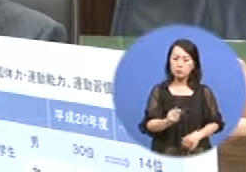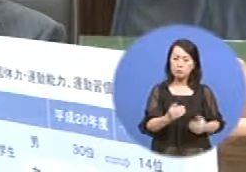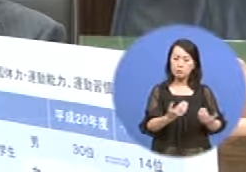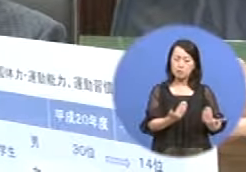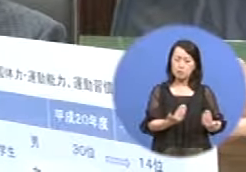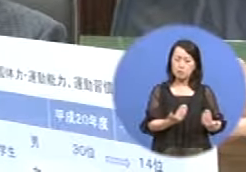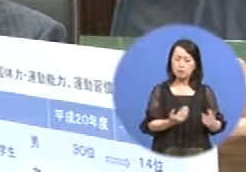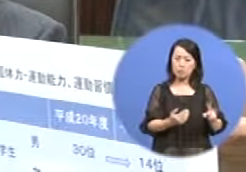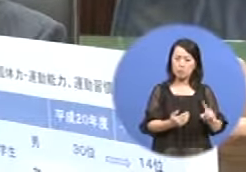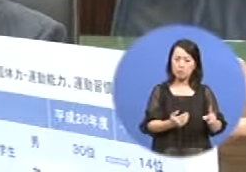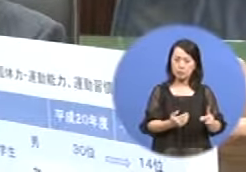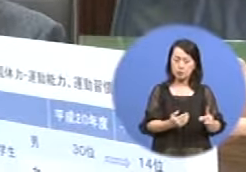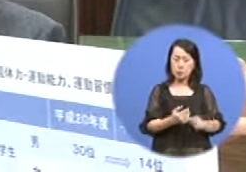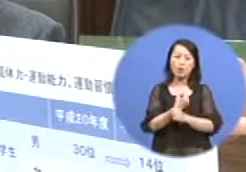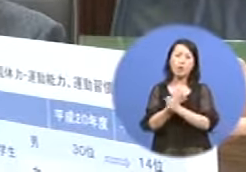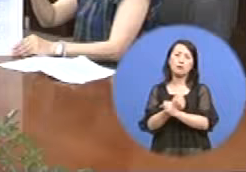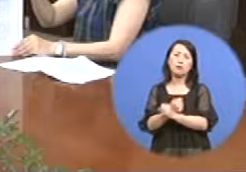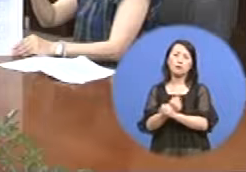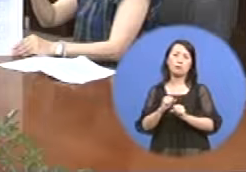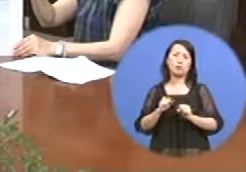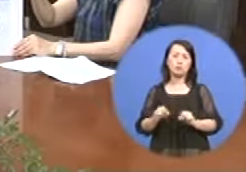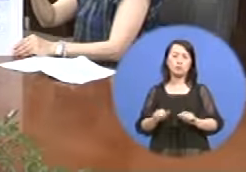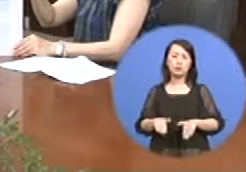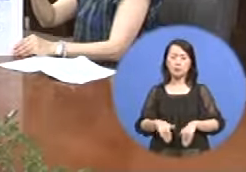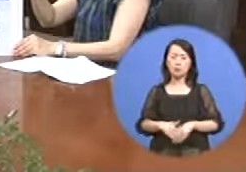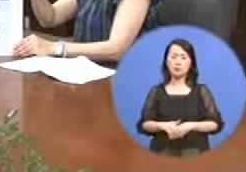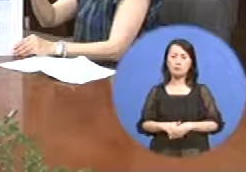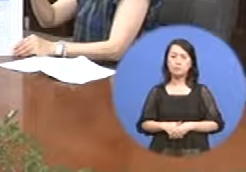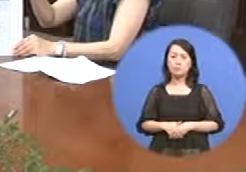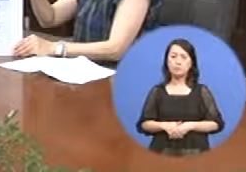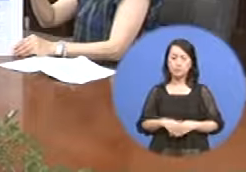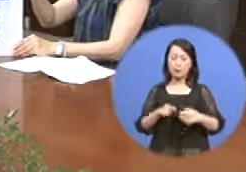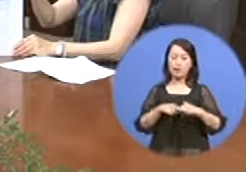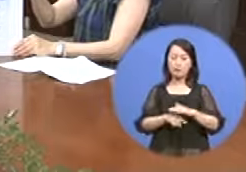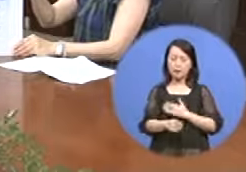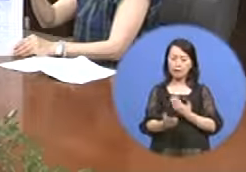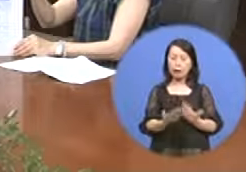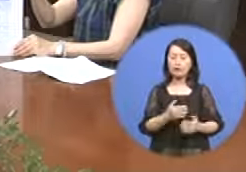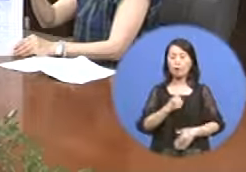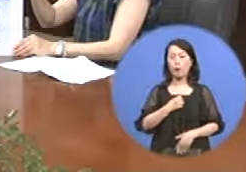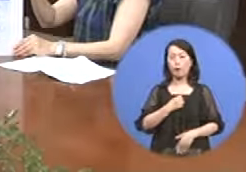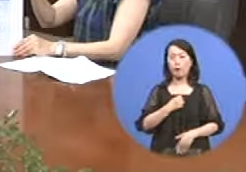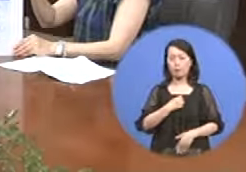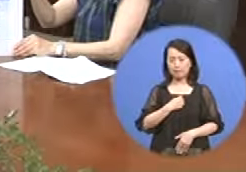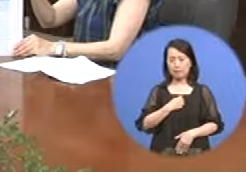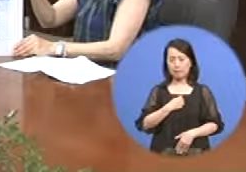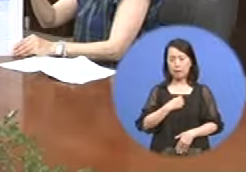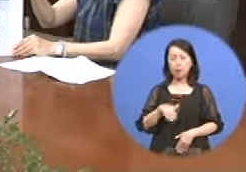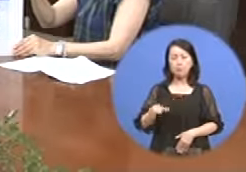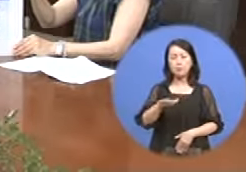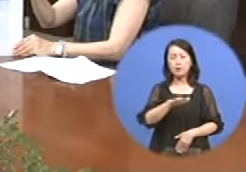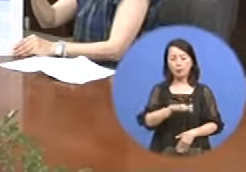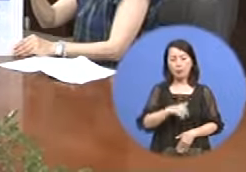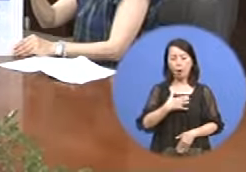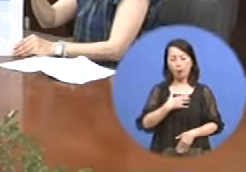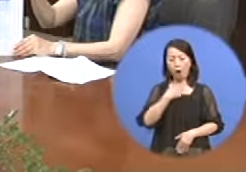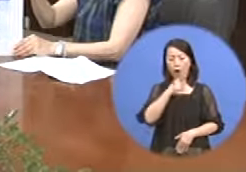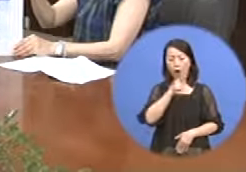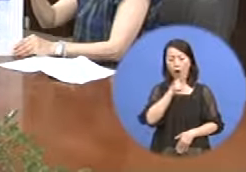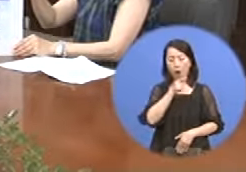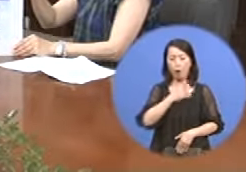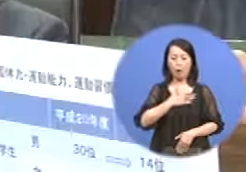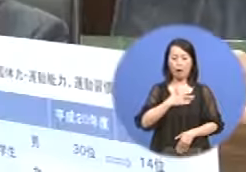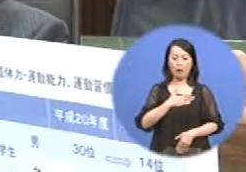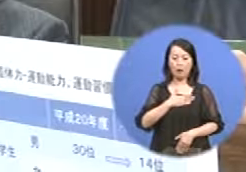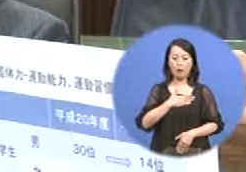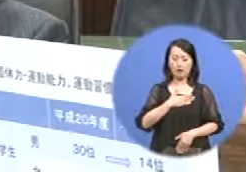のためにテストをしたんです、 はい、 そしたら原因が分かってきて、はい、やっぱりこう危機感が共有されたんですね、でその